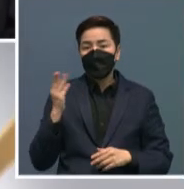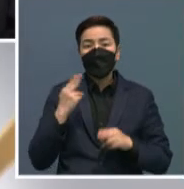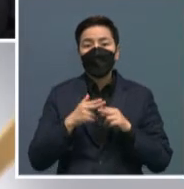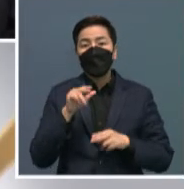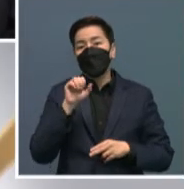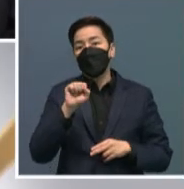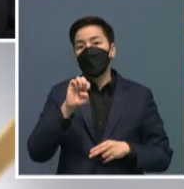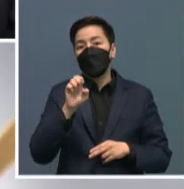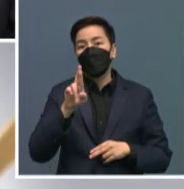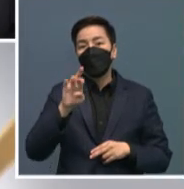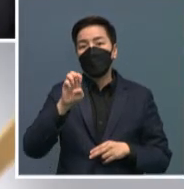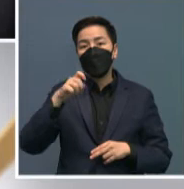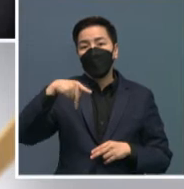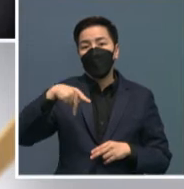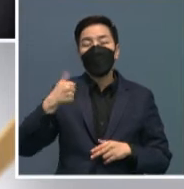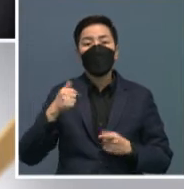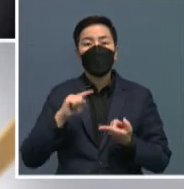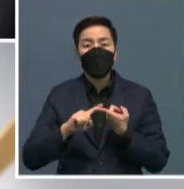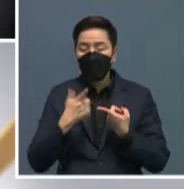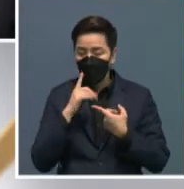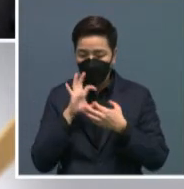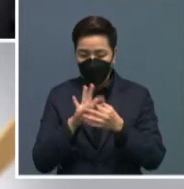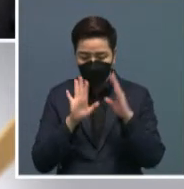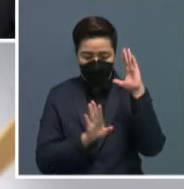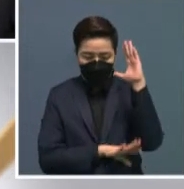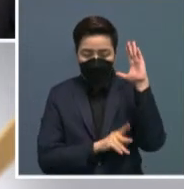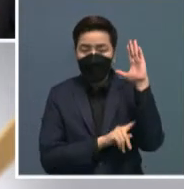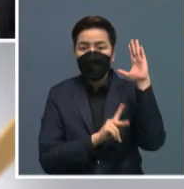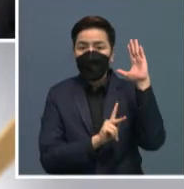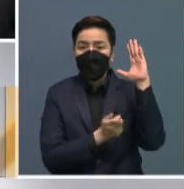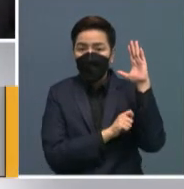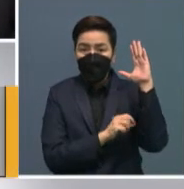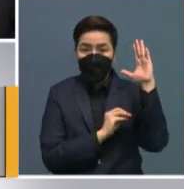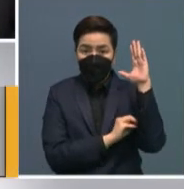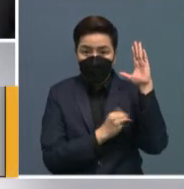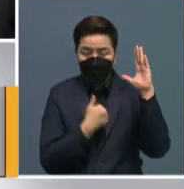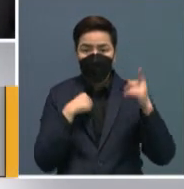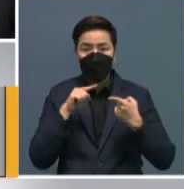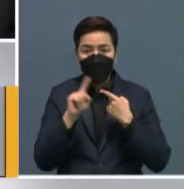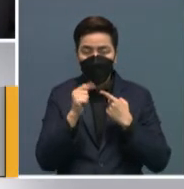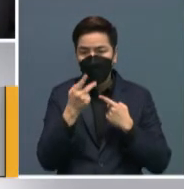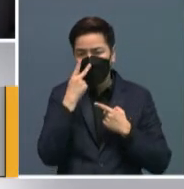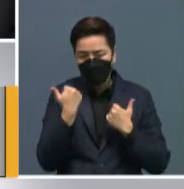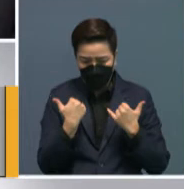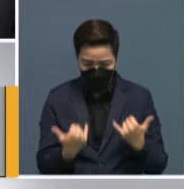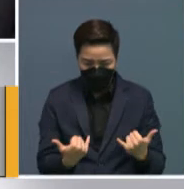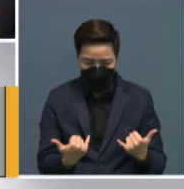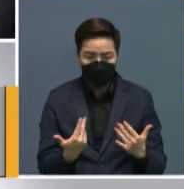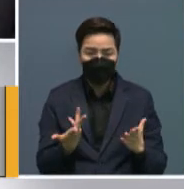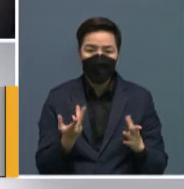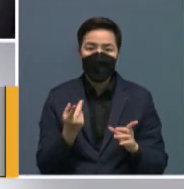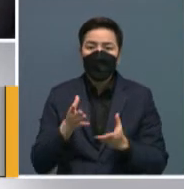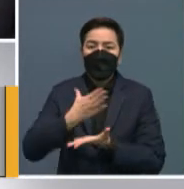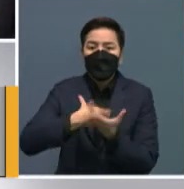ก็ระบุถึงเรื่องของความห่วงใยต่อพี่น้องกระบี่น่ะค่ะบอกว่าจริงๆแล้วเนี่ยช่วงนี้หลายๆอย่างไรเฉพาะ